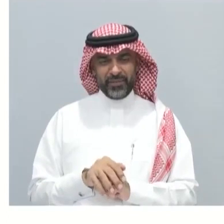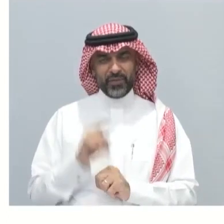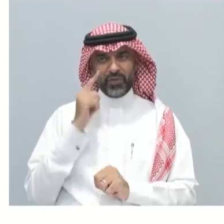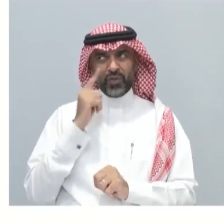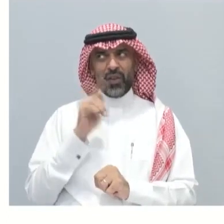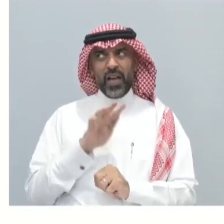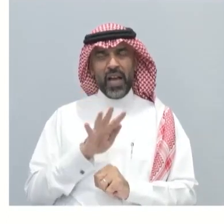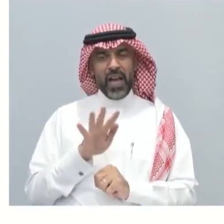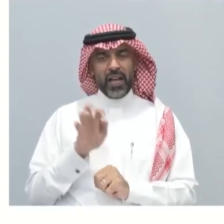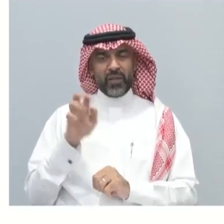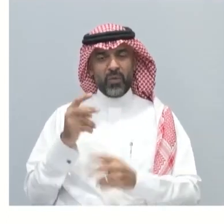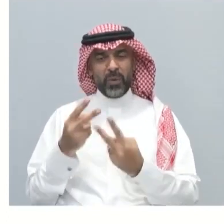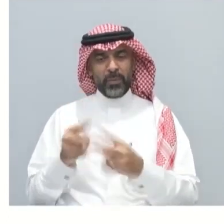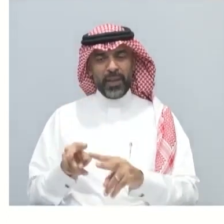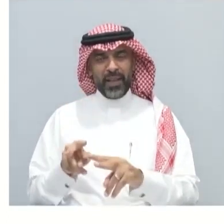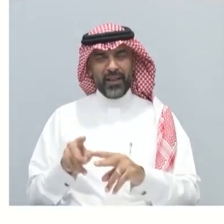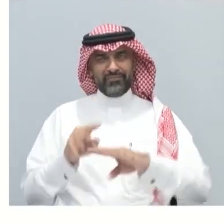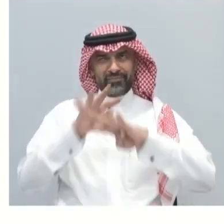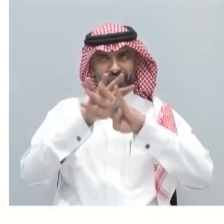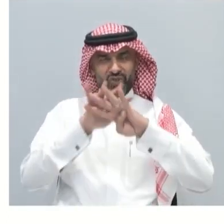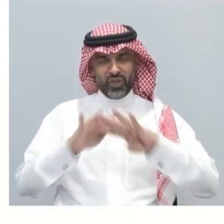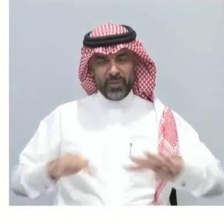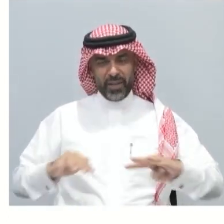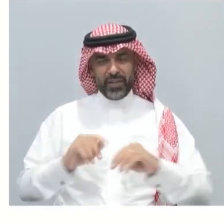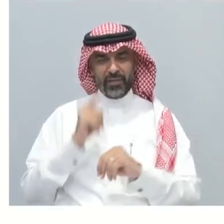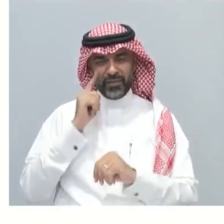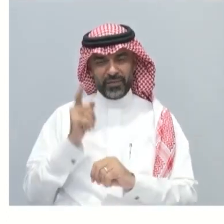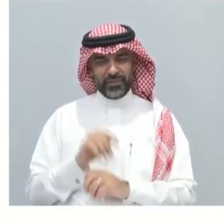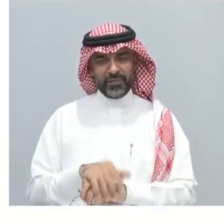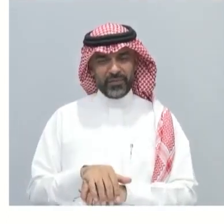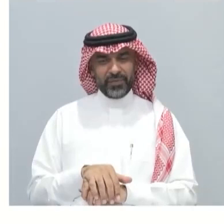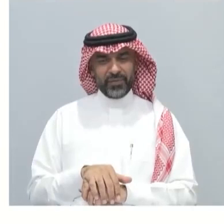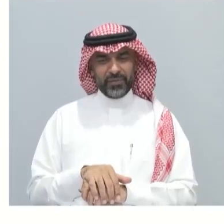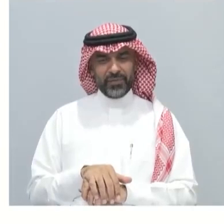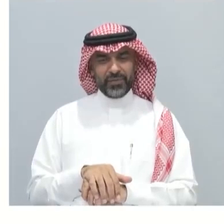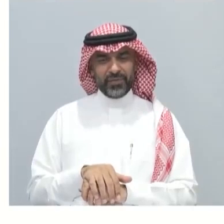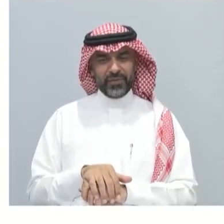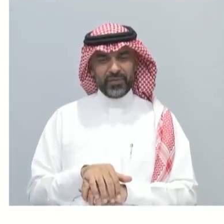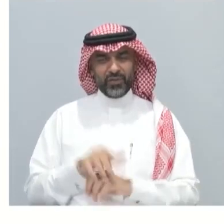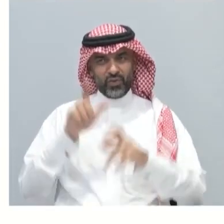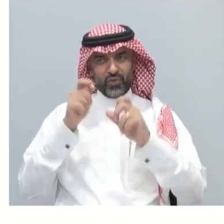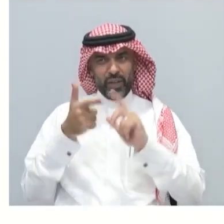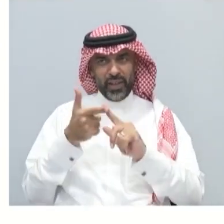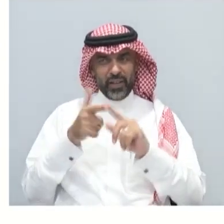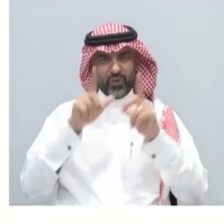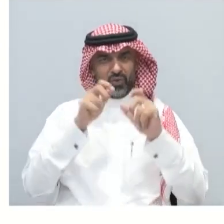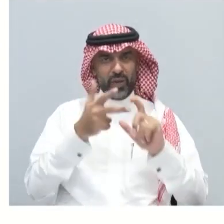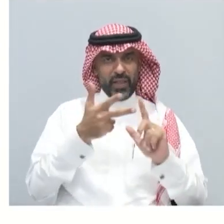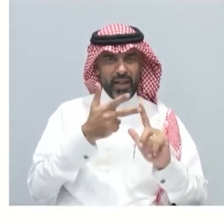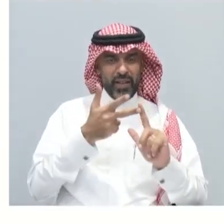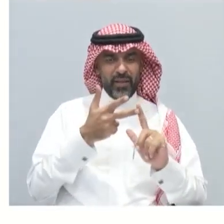عنكبوت بدا بصنع هذه الشبكه نلاحظ هنا في الصوره الثانيه والصوره هنا